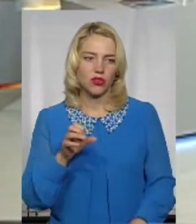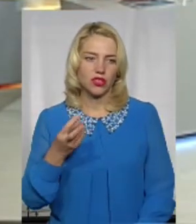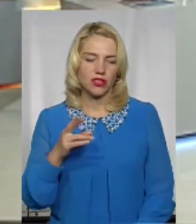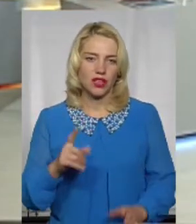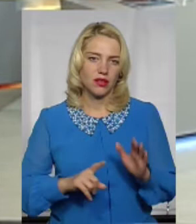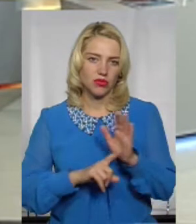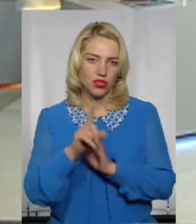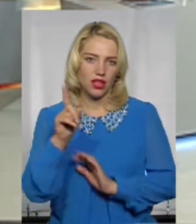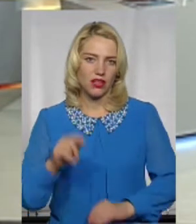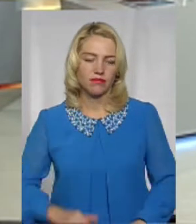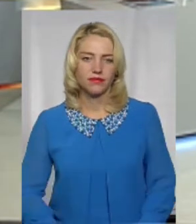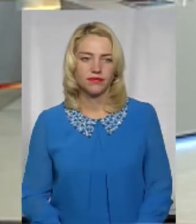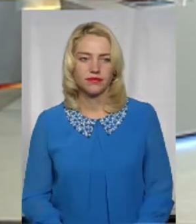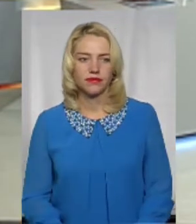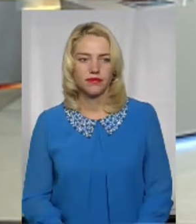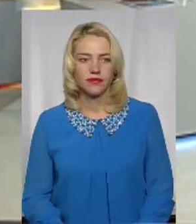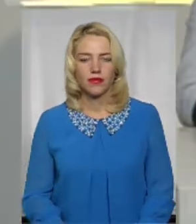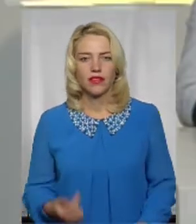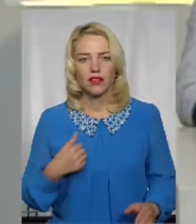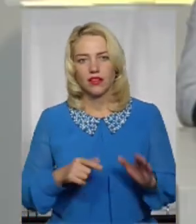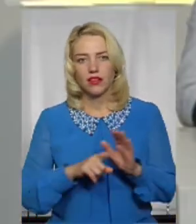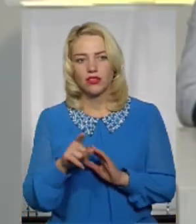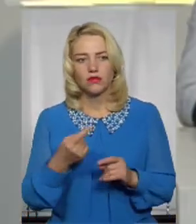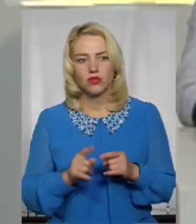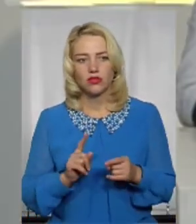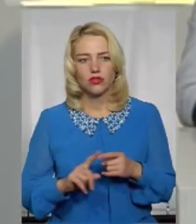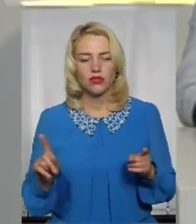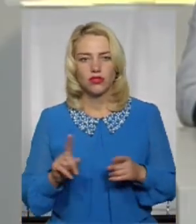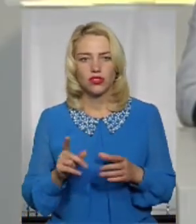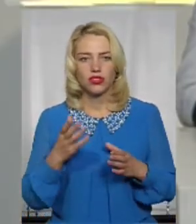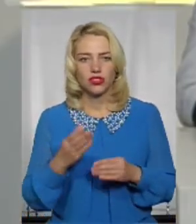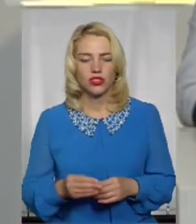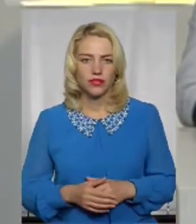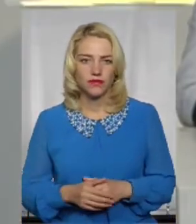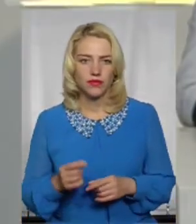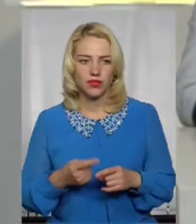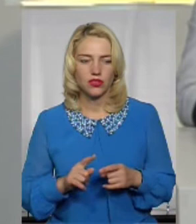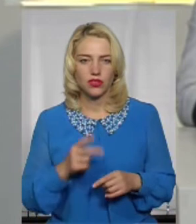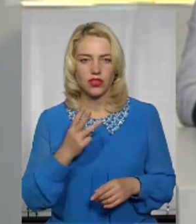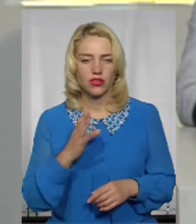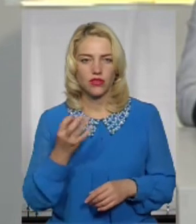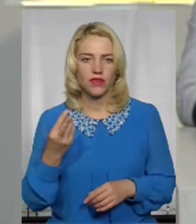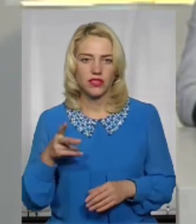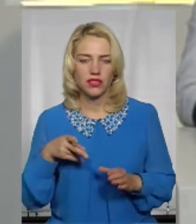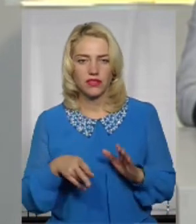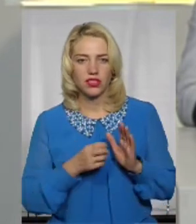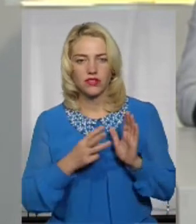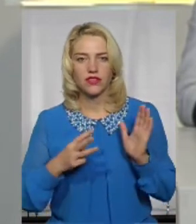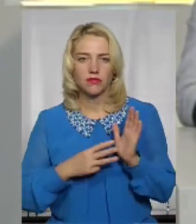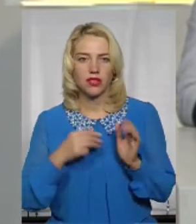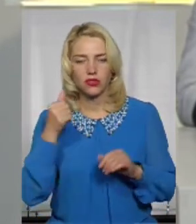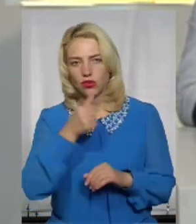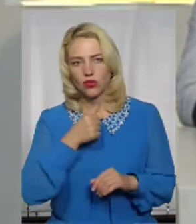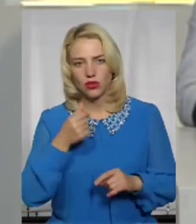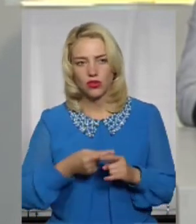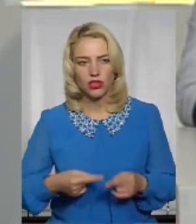вже починаються. Ну, я розпочну з того, що ще 3 вересня 2018